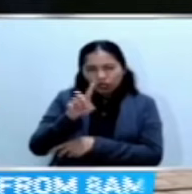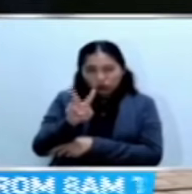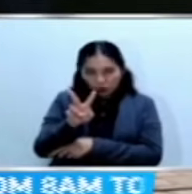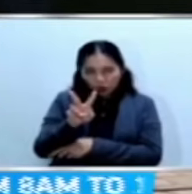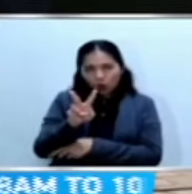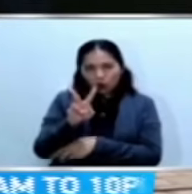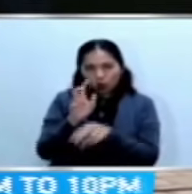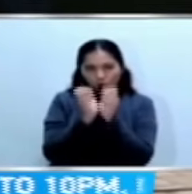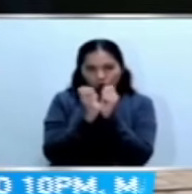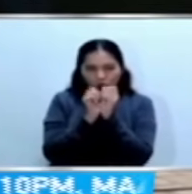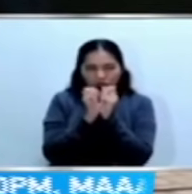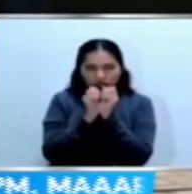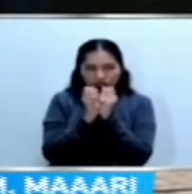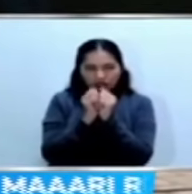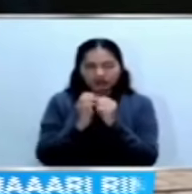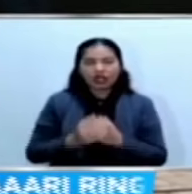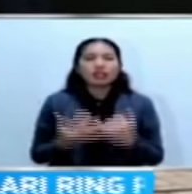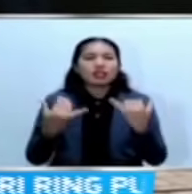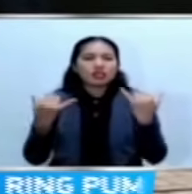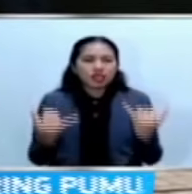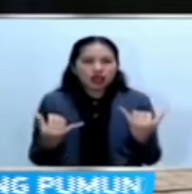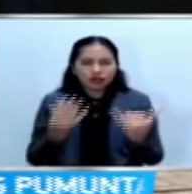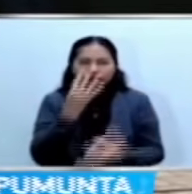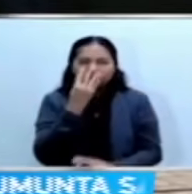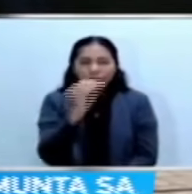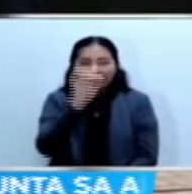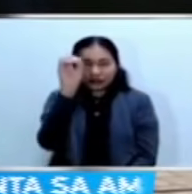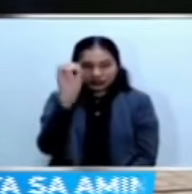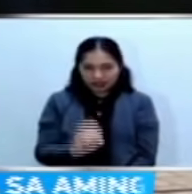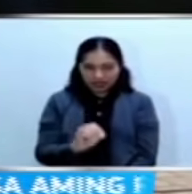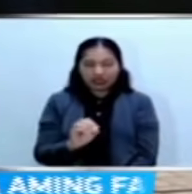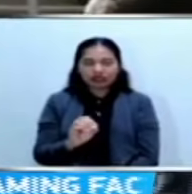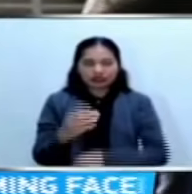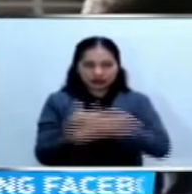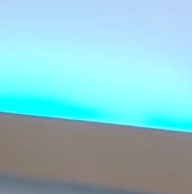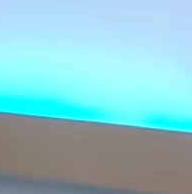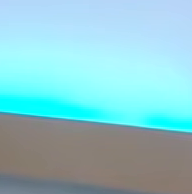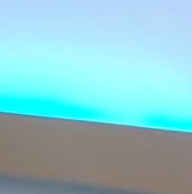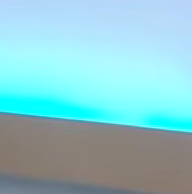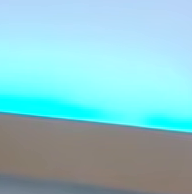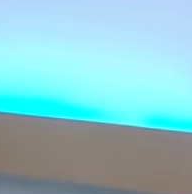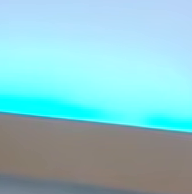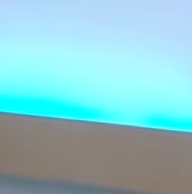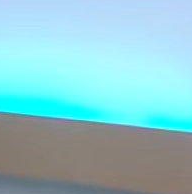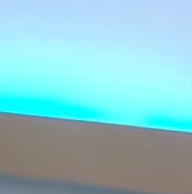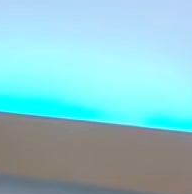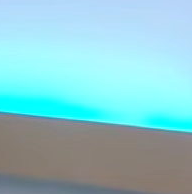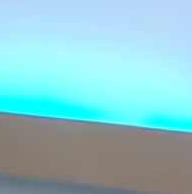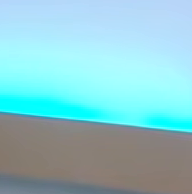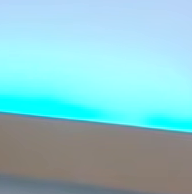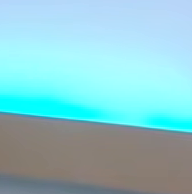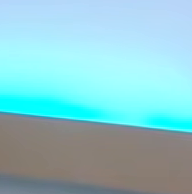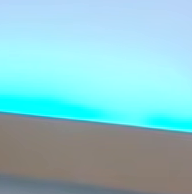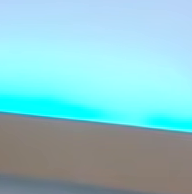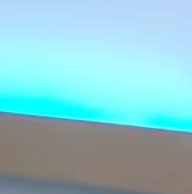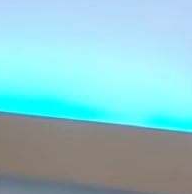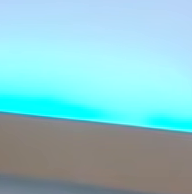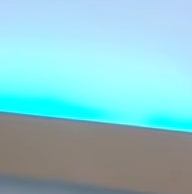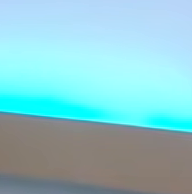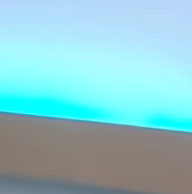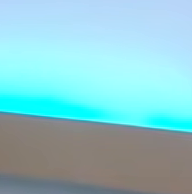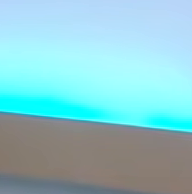COVID cases ng South Africa ang nakitaan ng C.1.2 variant. Maging updated po sa mga maiinit na